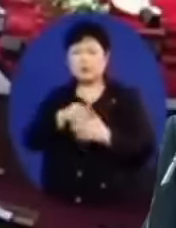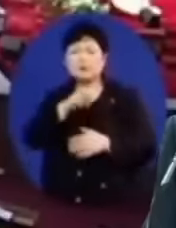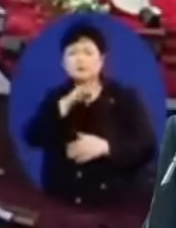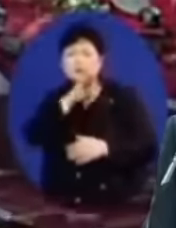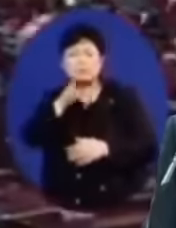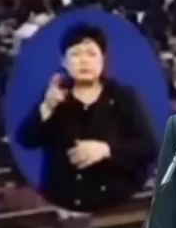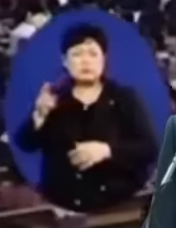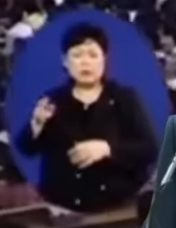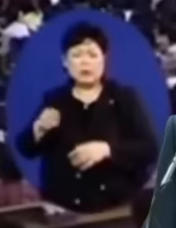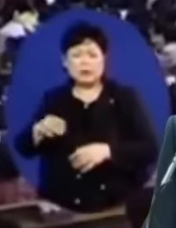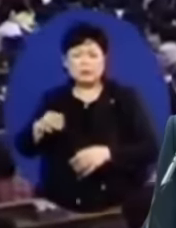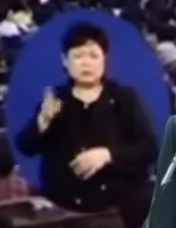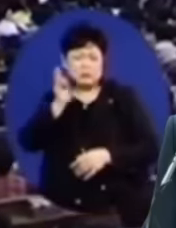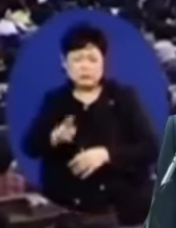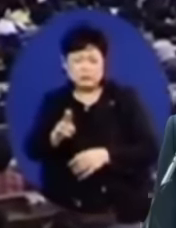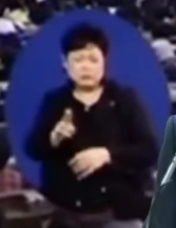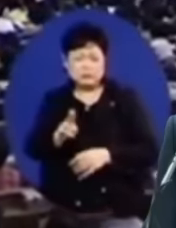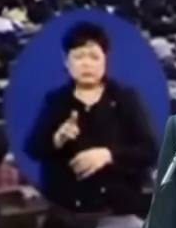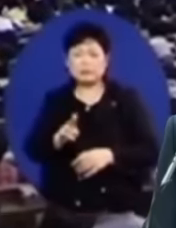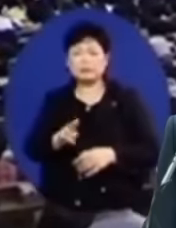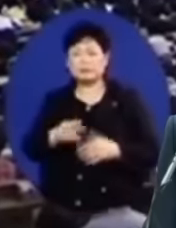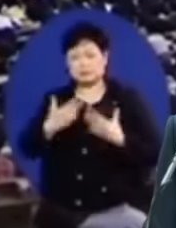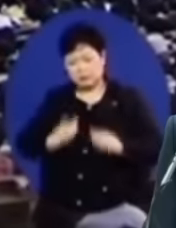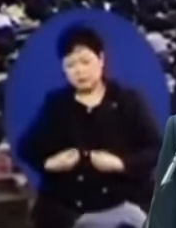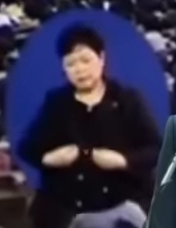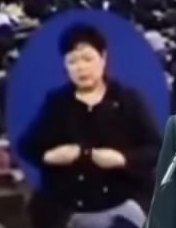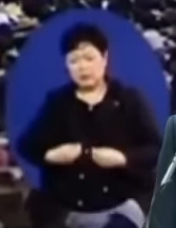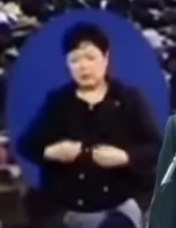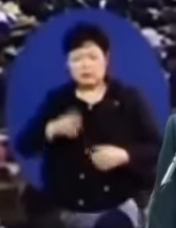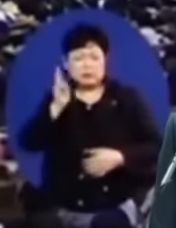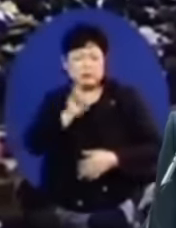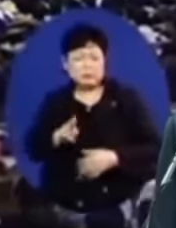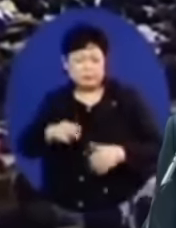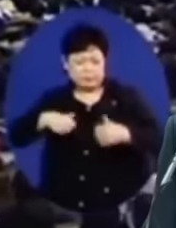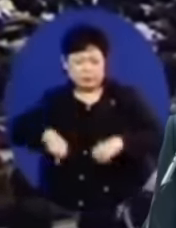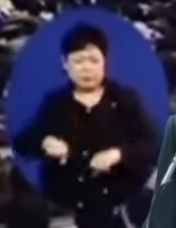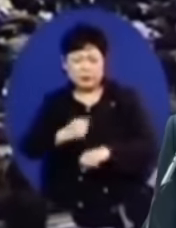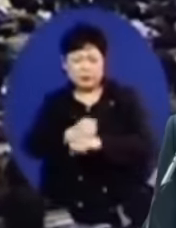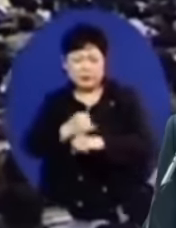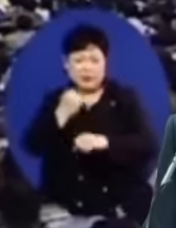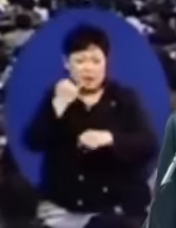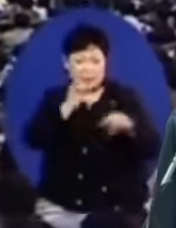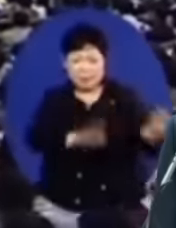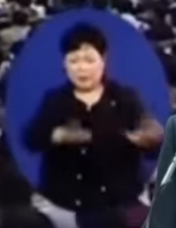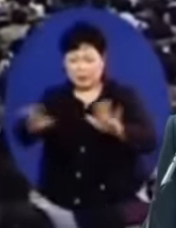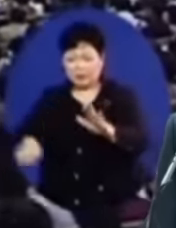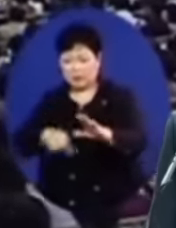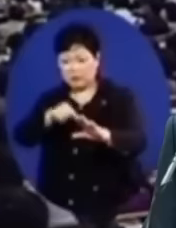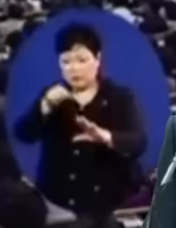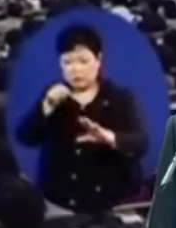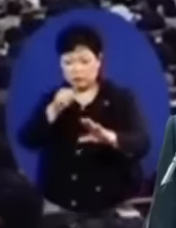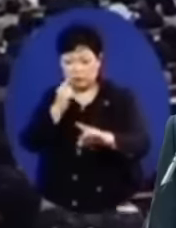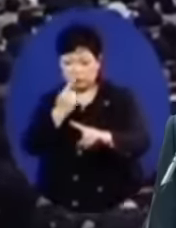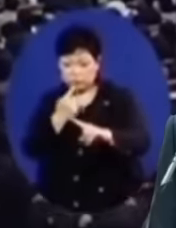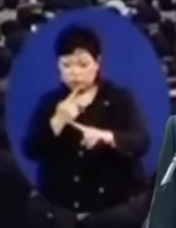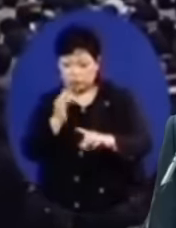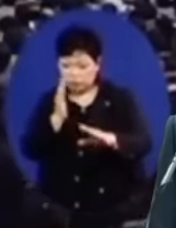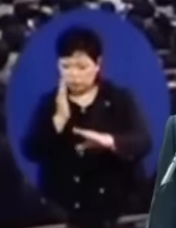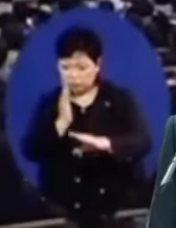절망의 상황에 한없는 고독에서 바다 한가운데 23일을 표류했습니다.